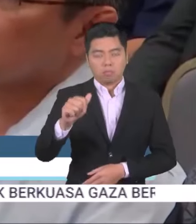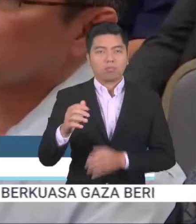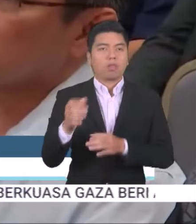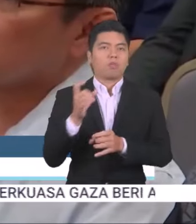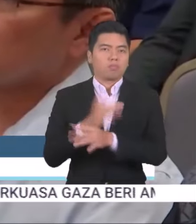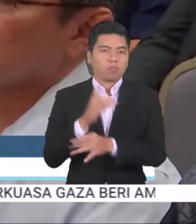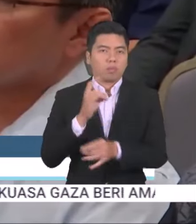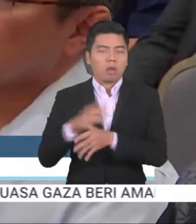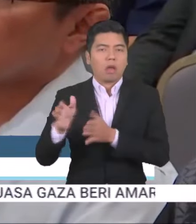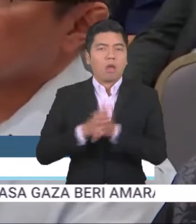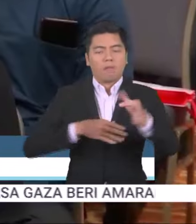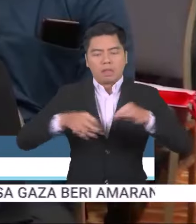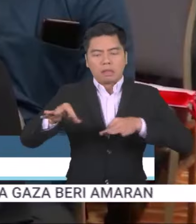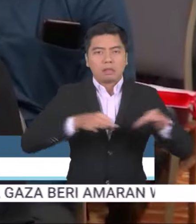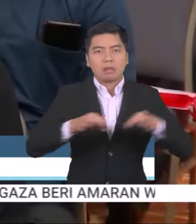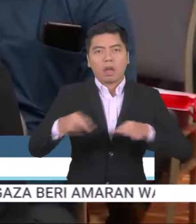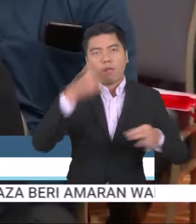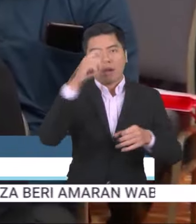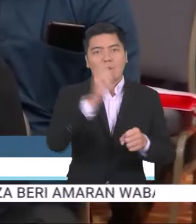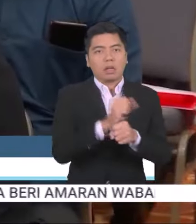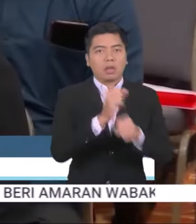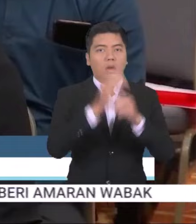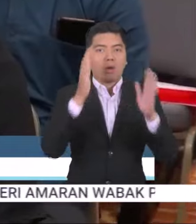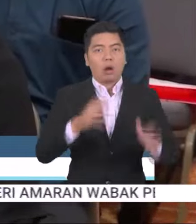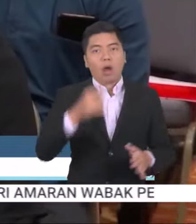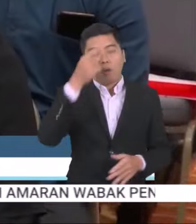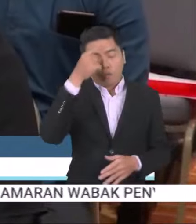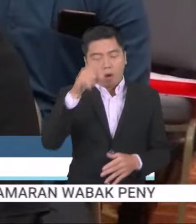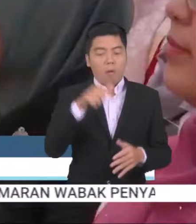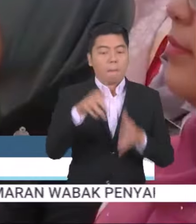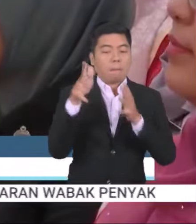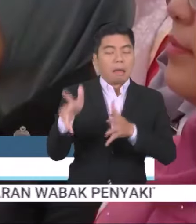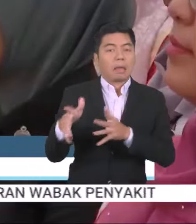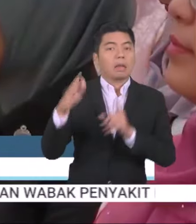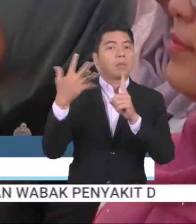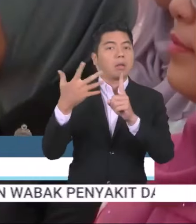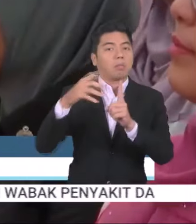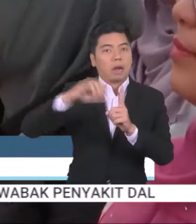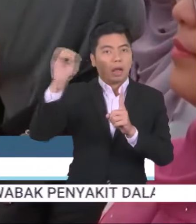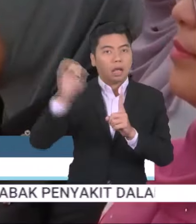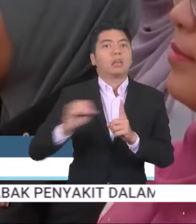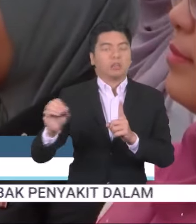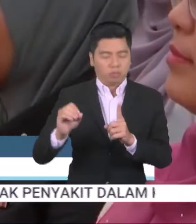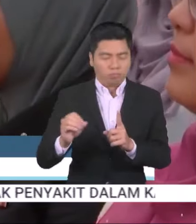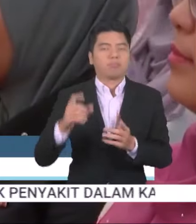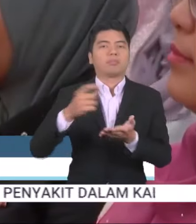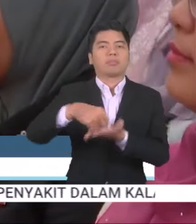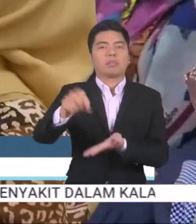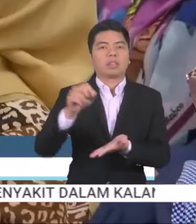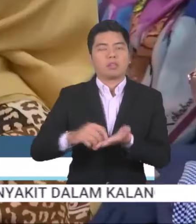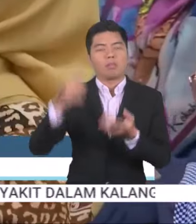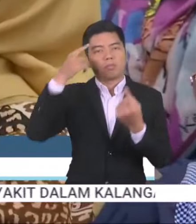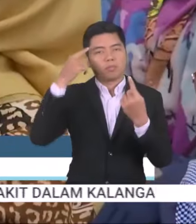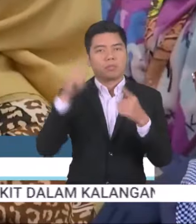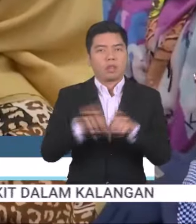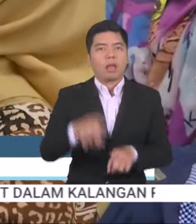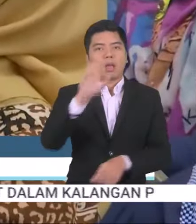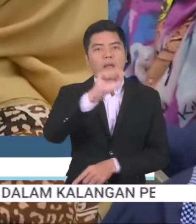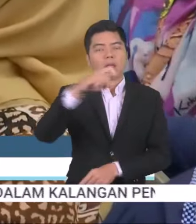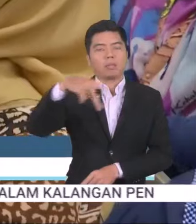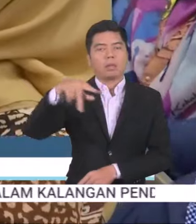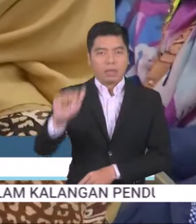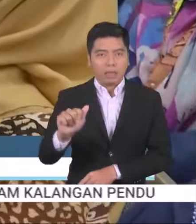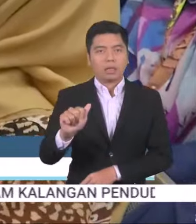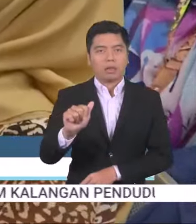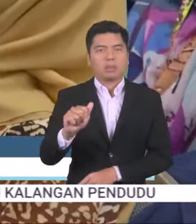berusaha beri penerangan kepada penjawat awam bagi memastikan baki 15% menandatangani SSPA.